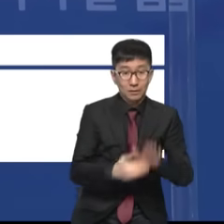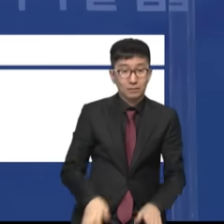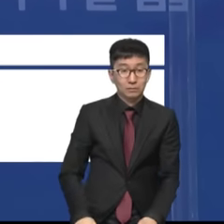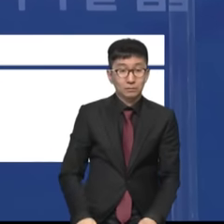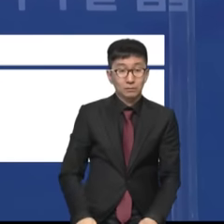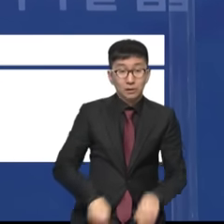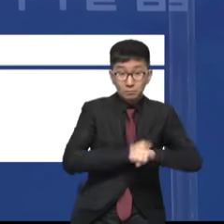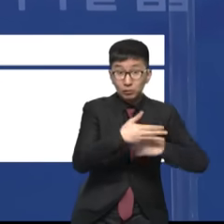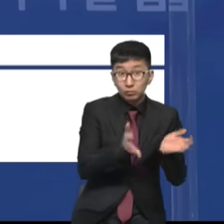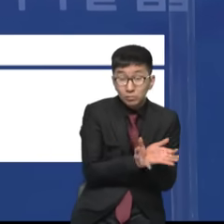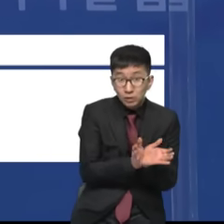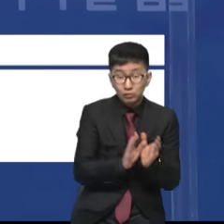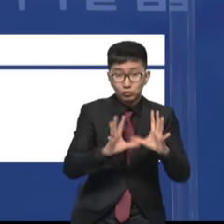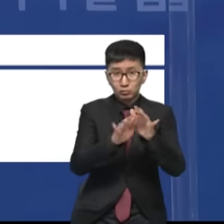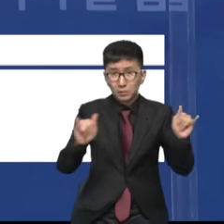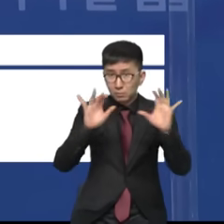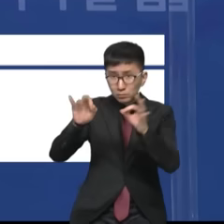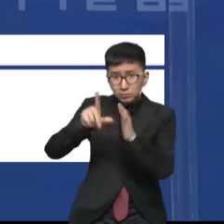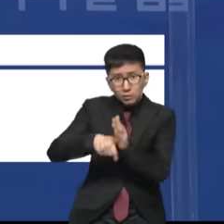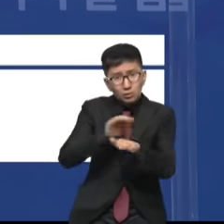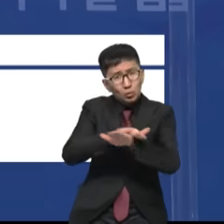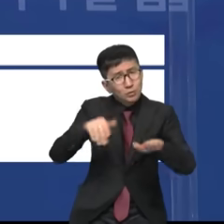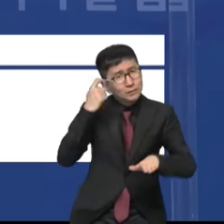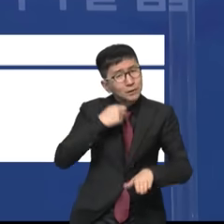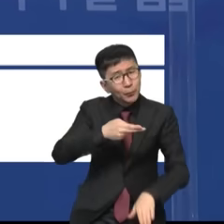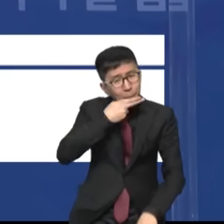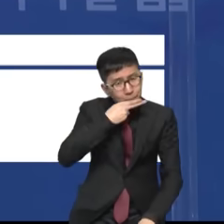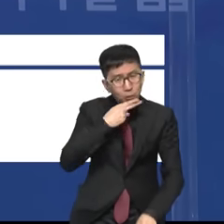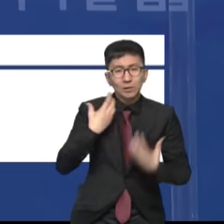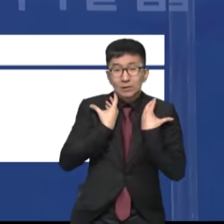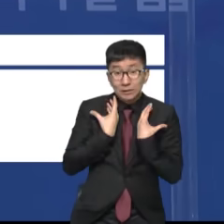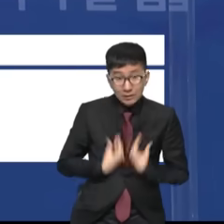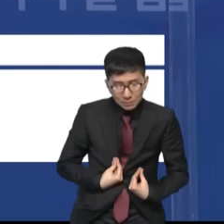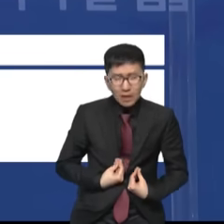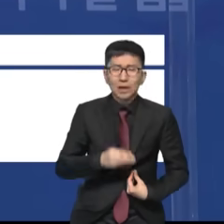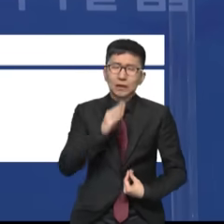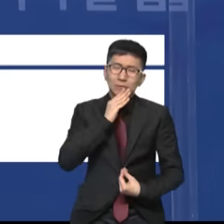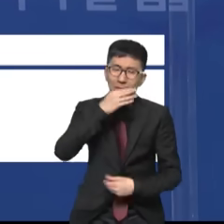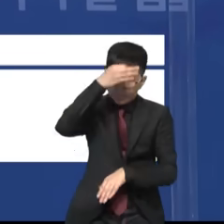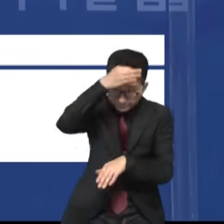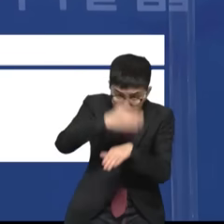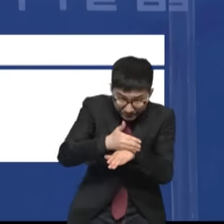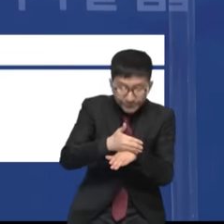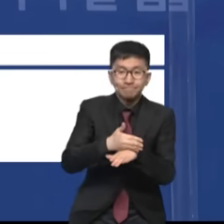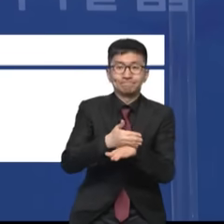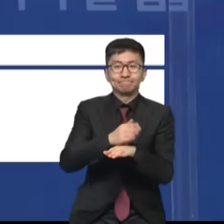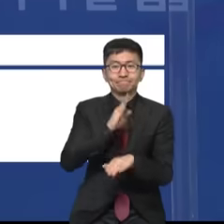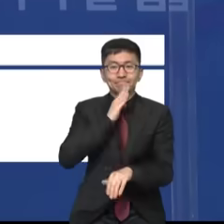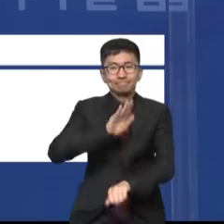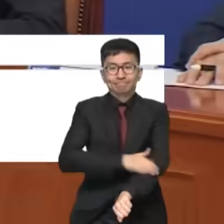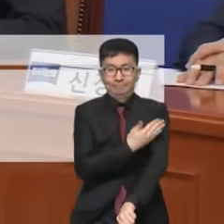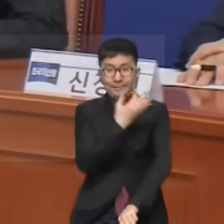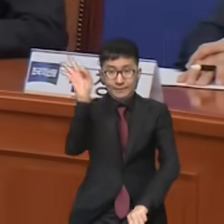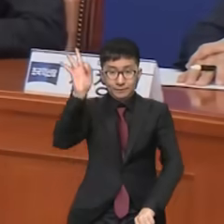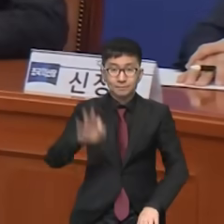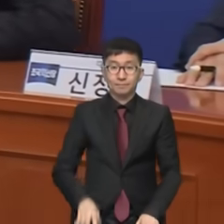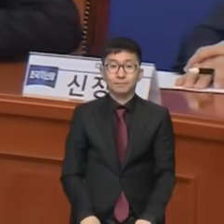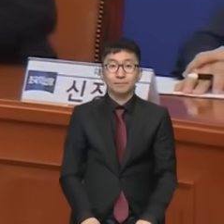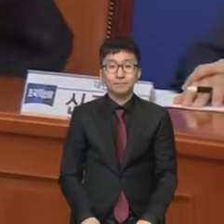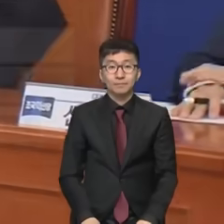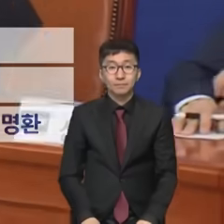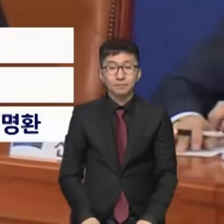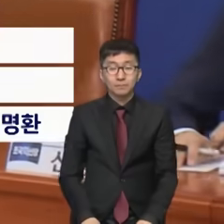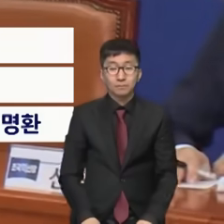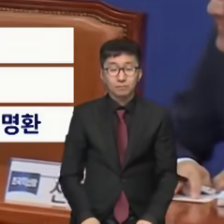기대를 훼손하고 또 실망시켜드리고 아프게 한 점은 변명의 여지가 없는 잘못입니다.